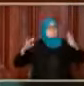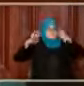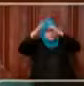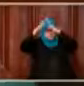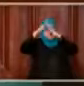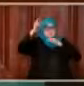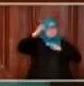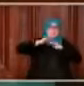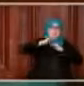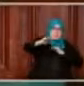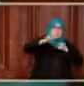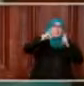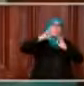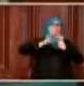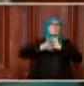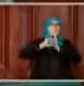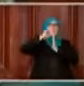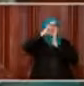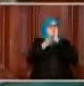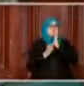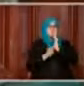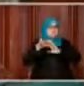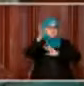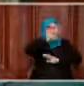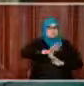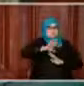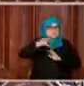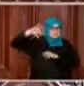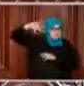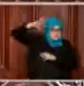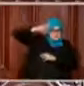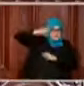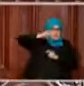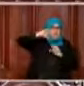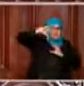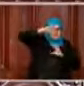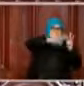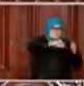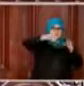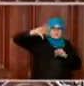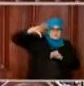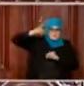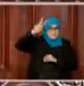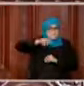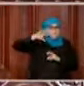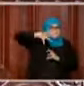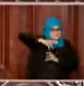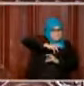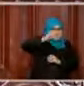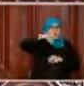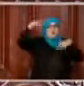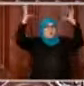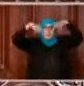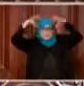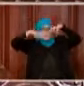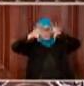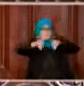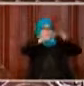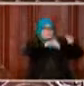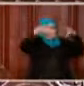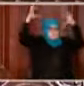وفي السهول، تحت أشعة الشمس الحارقة وتحت الأمطار